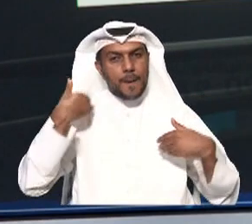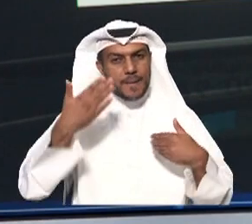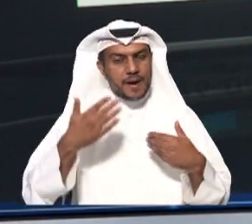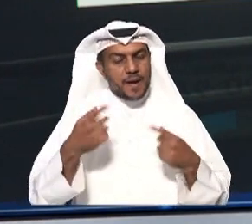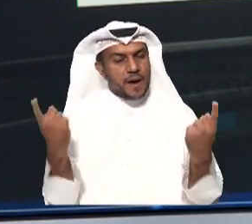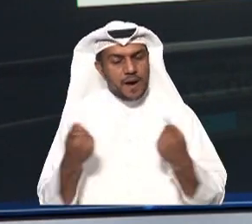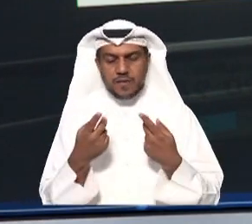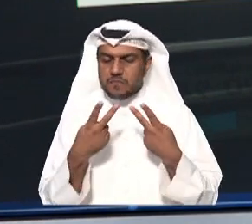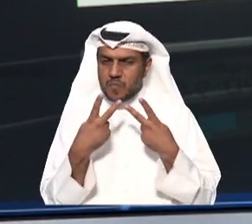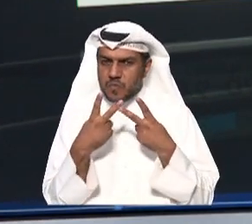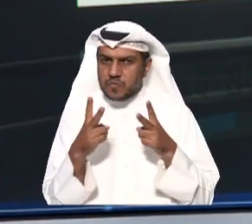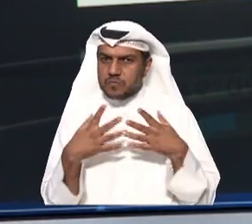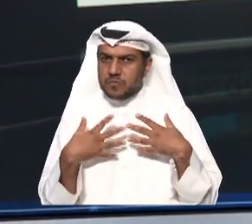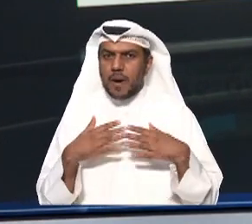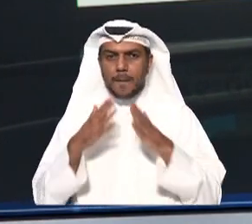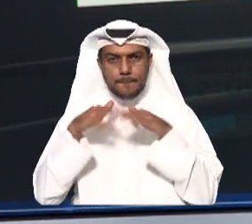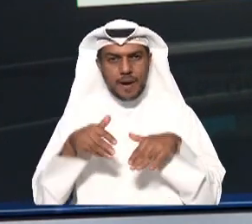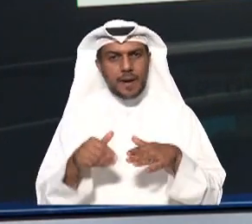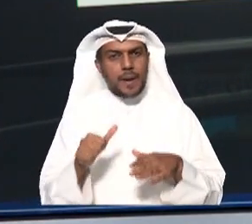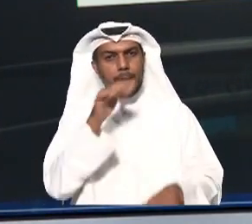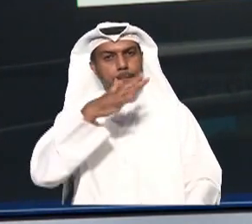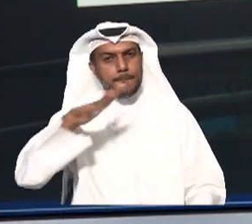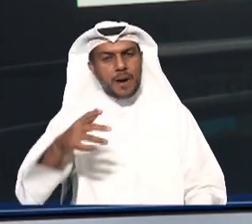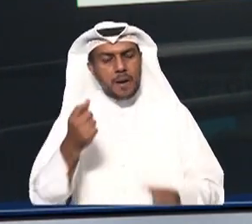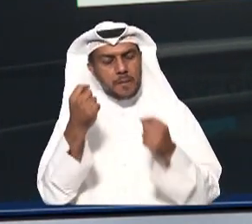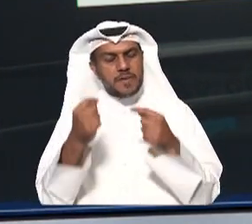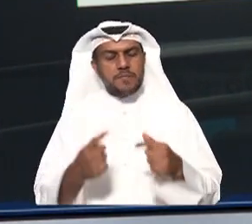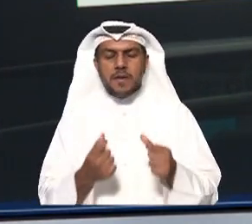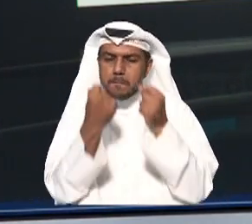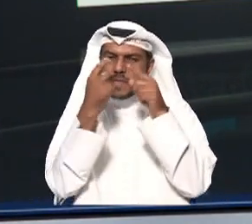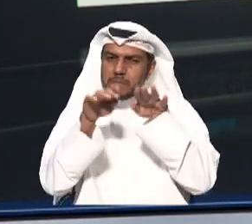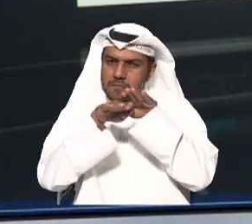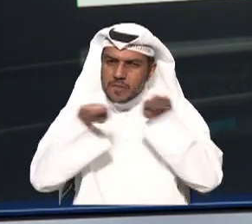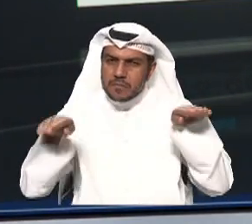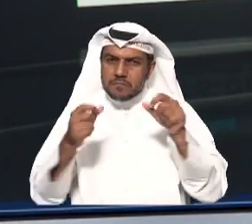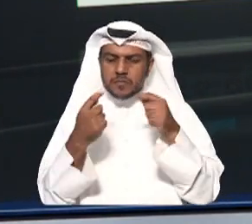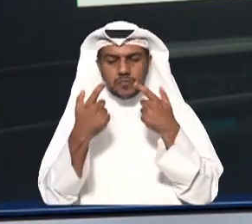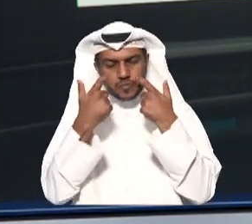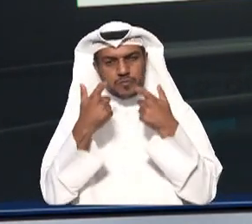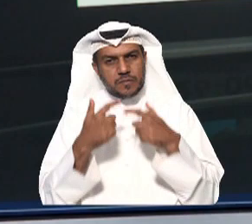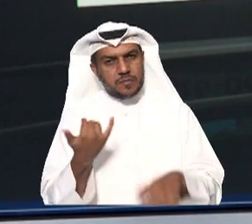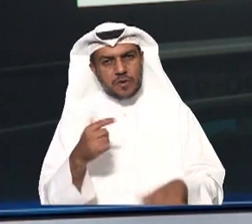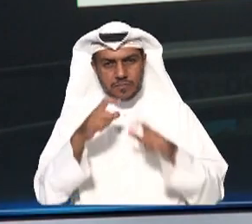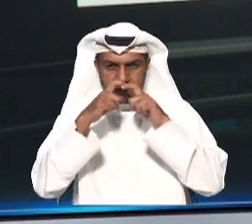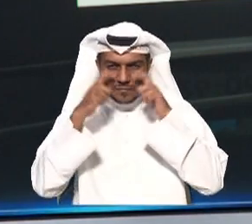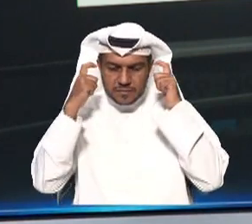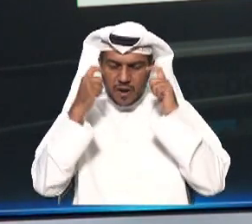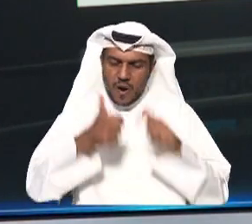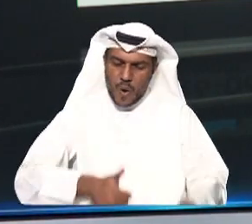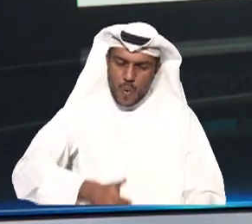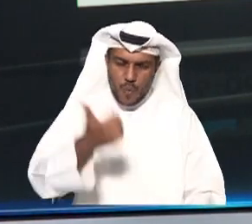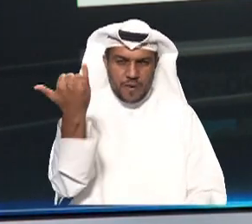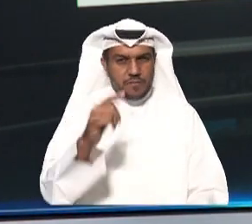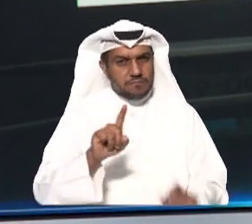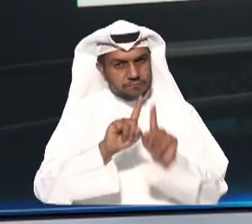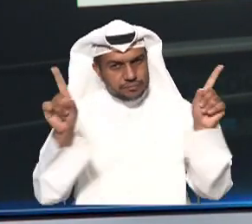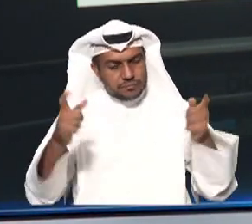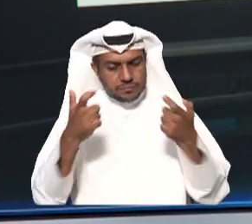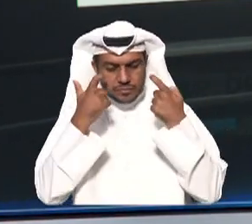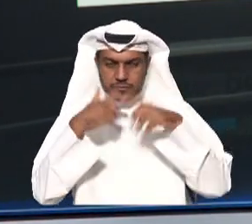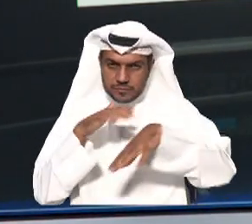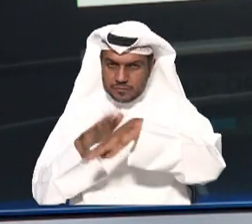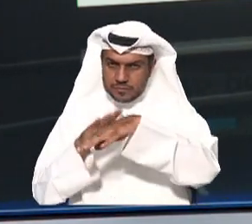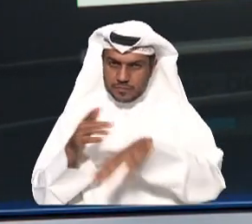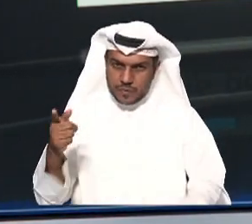سواء كانت برية أو بحرية، لكن ما ننسى الالتزام بالإجراءات الصحية خلال هذه الفترة